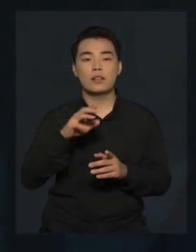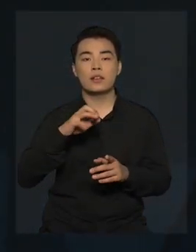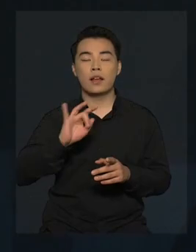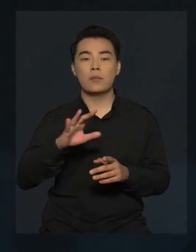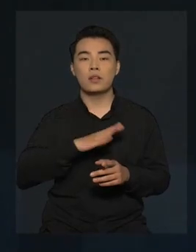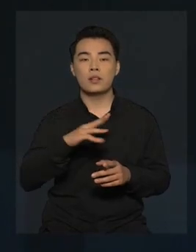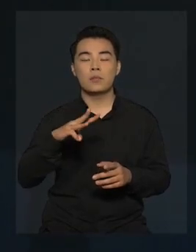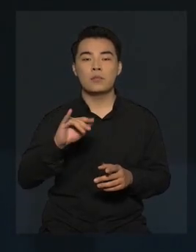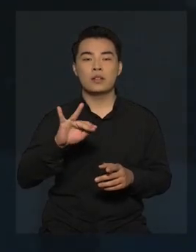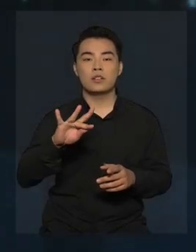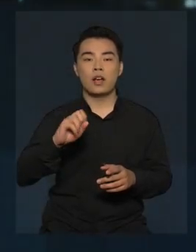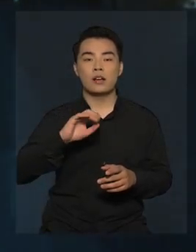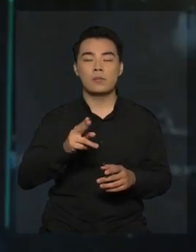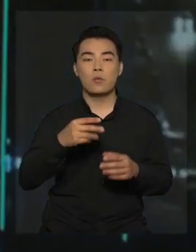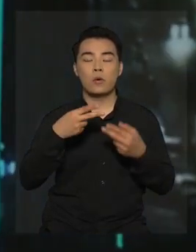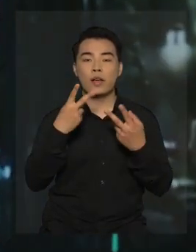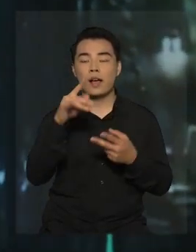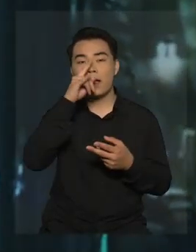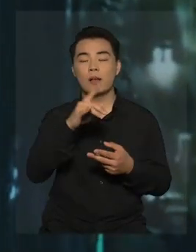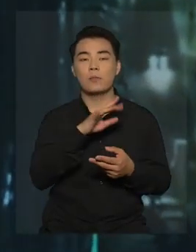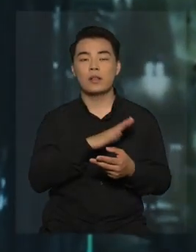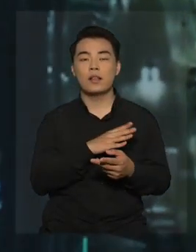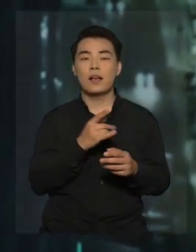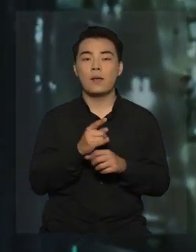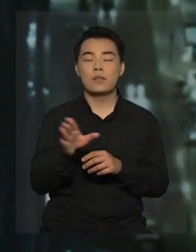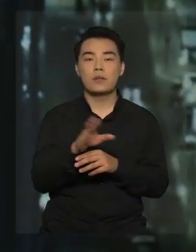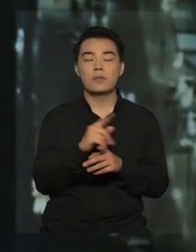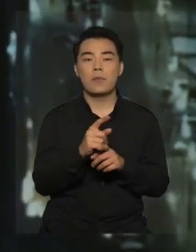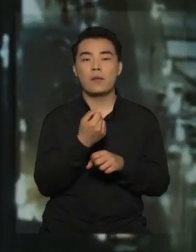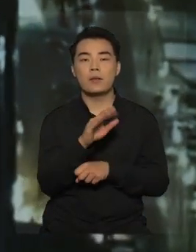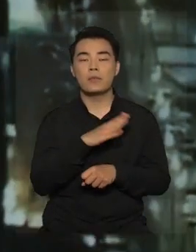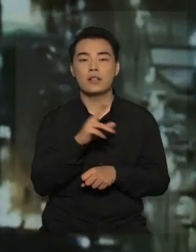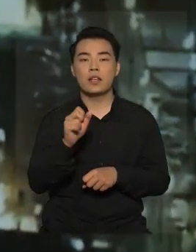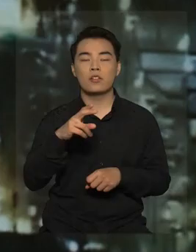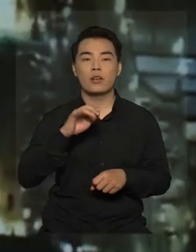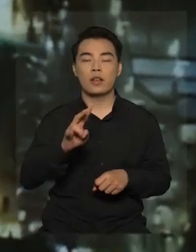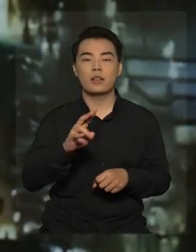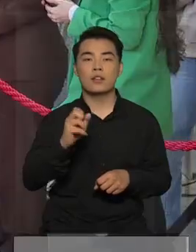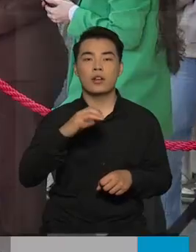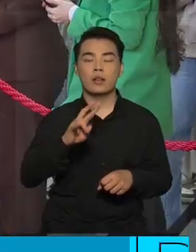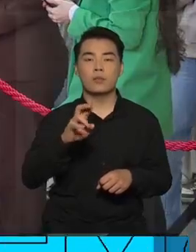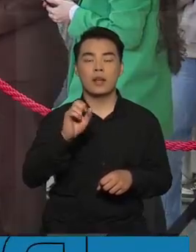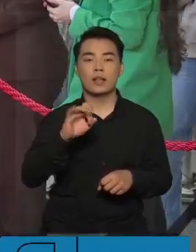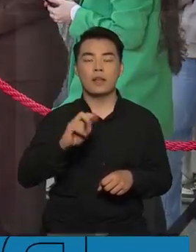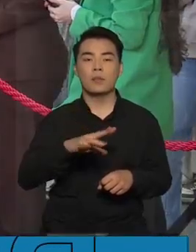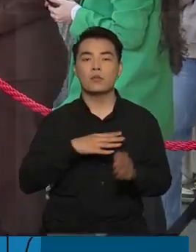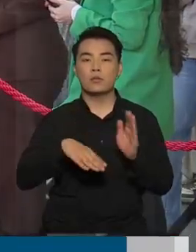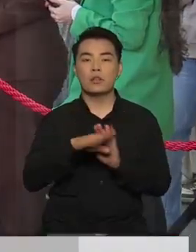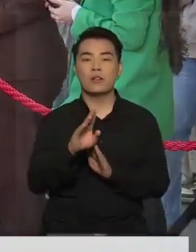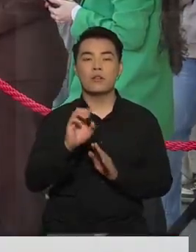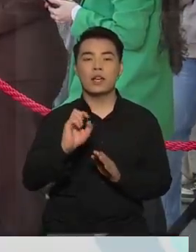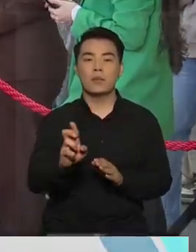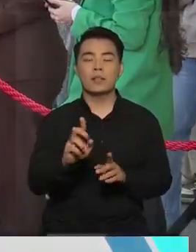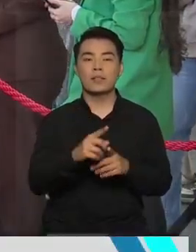стал «Мыржакып Оян Казак». В комедийном жанре победа досталась «Келинжан». «Сержант Братан» получил номинацию лучшего